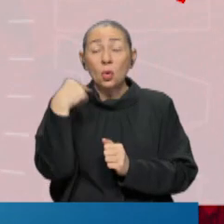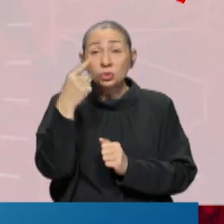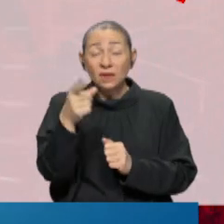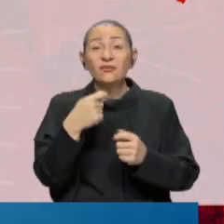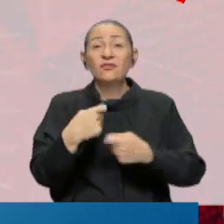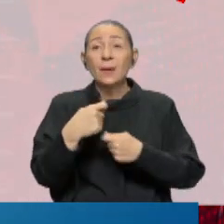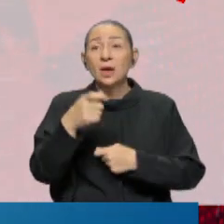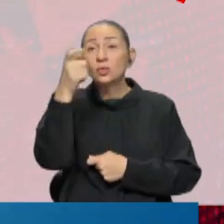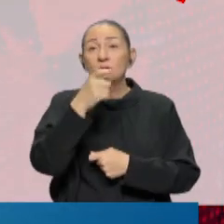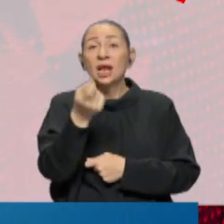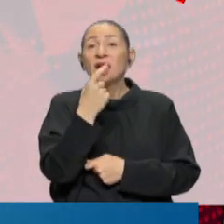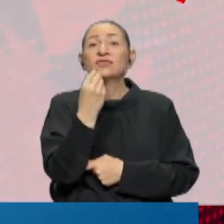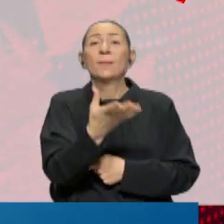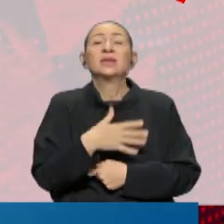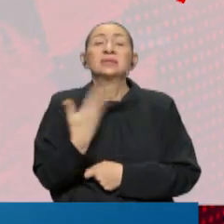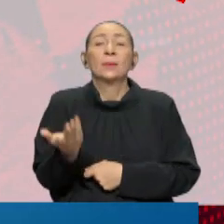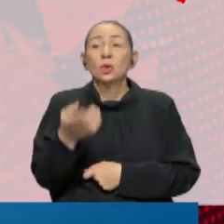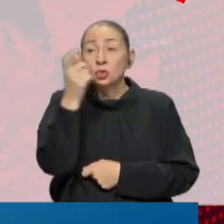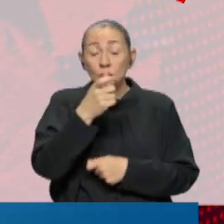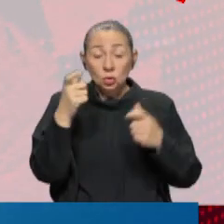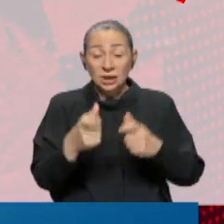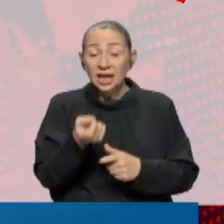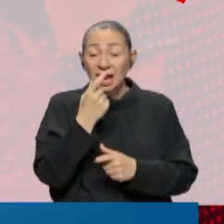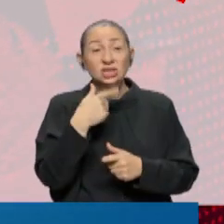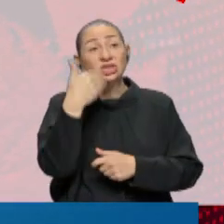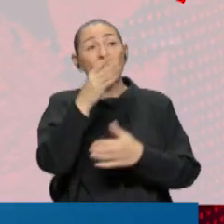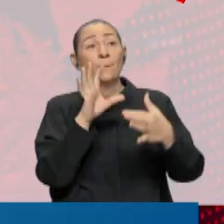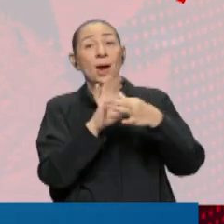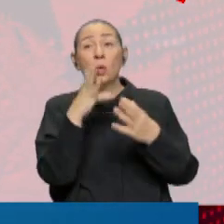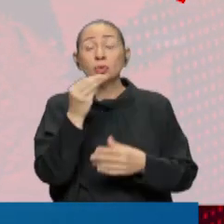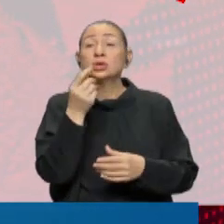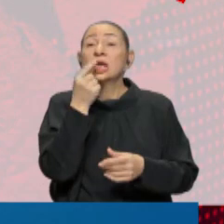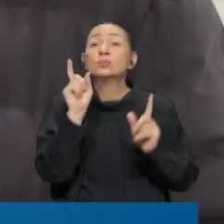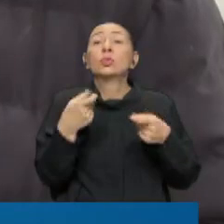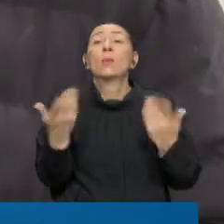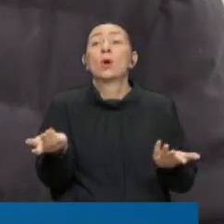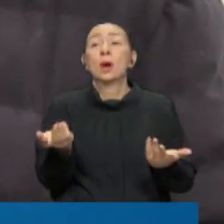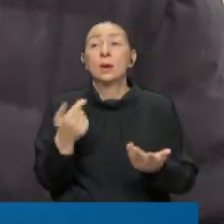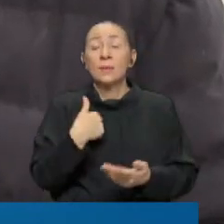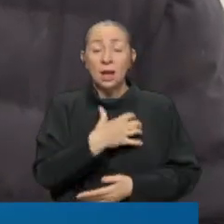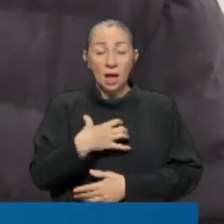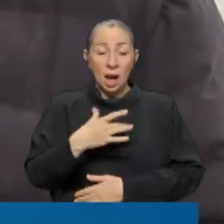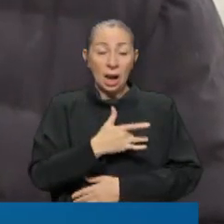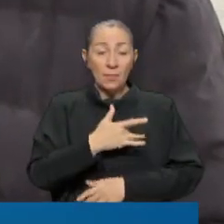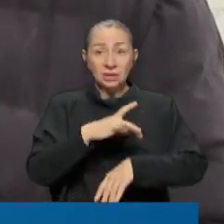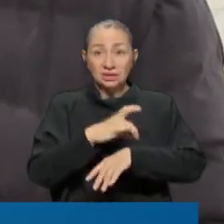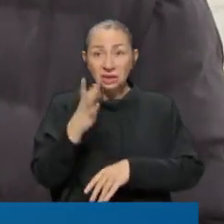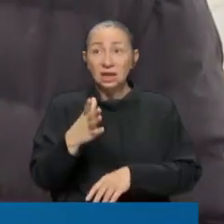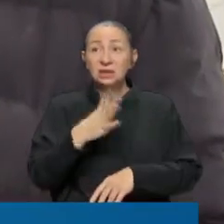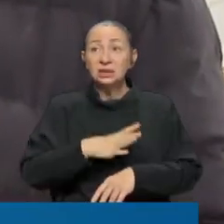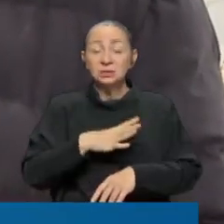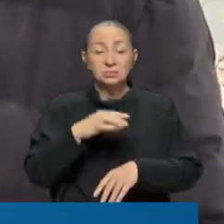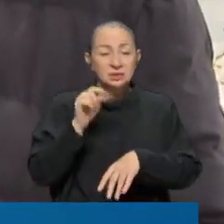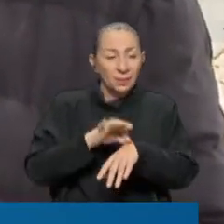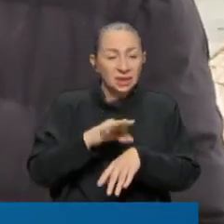firmalar Türkiye'ye ilaç vermek istemiyor Türkiye'de ilaçla dışa bağımlı olduğu için çoğu ilacı bulamıyor Efendim Annem kalp hastası İstediğim